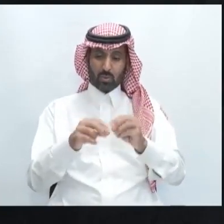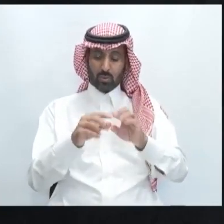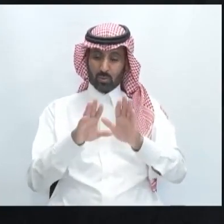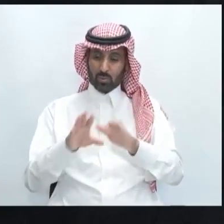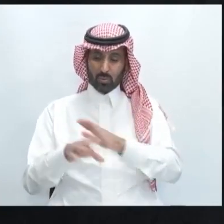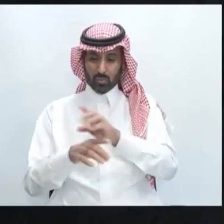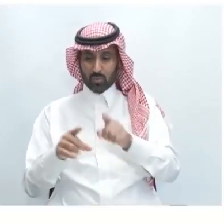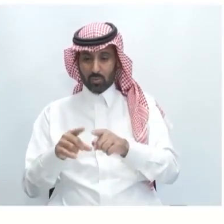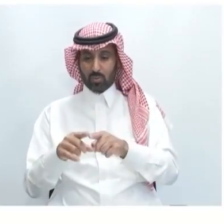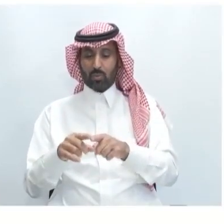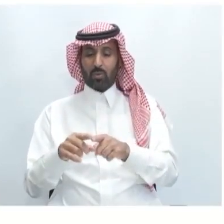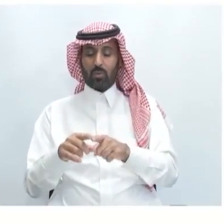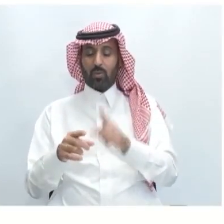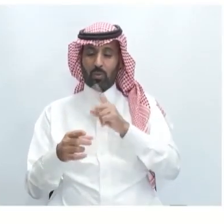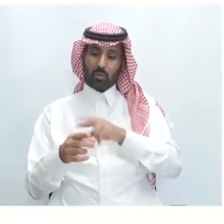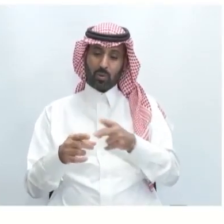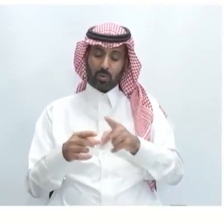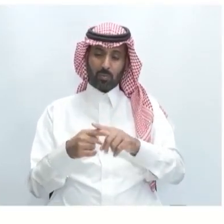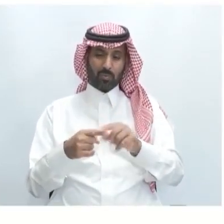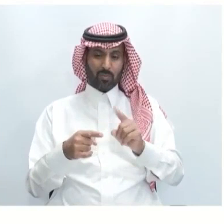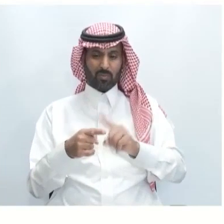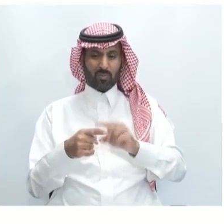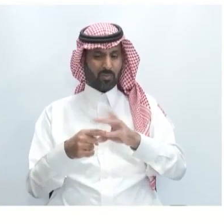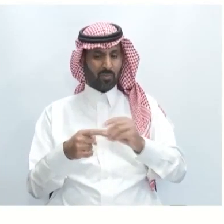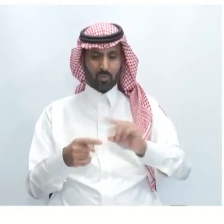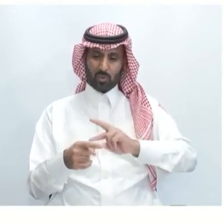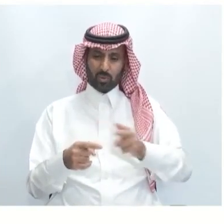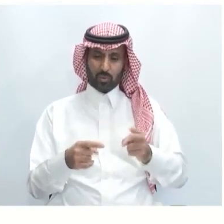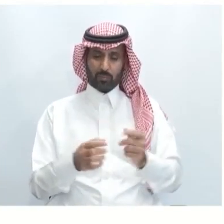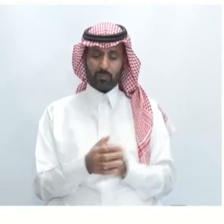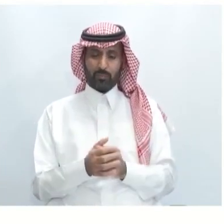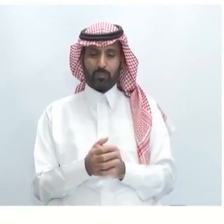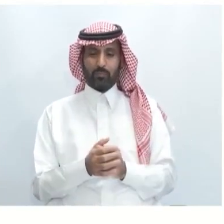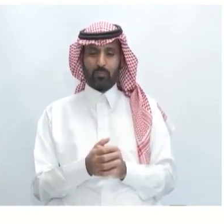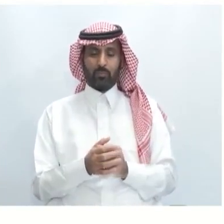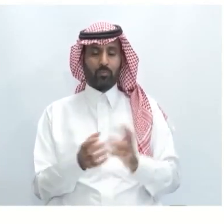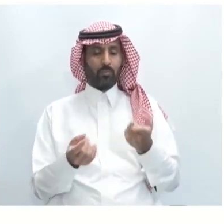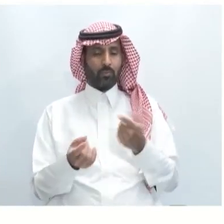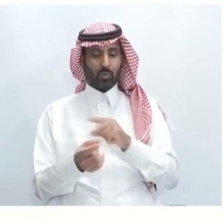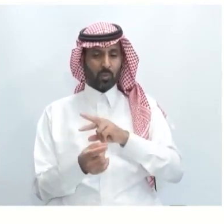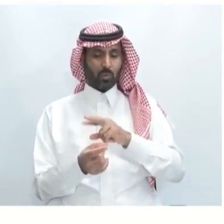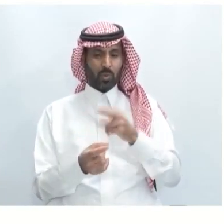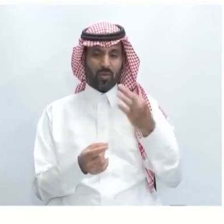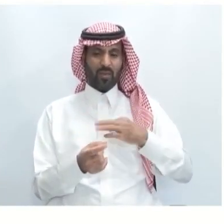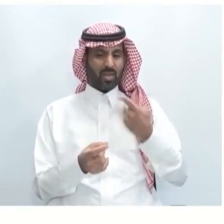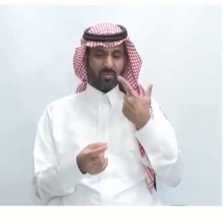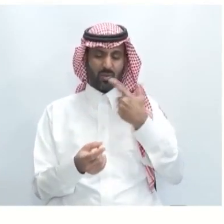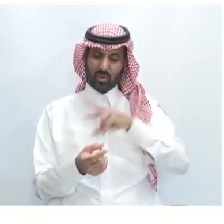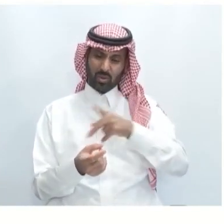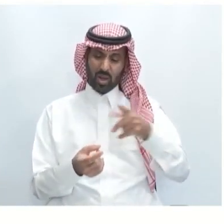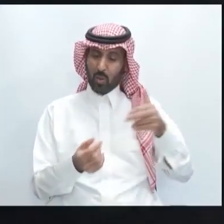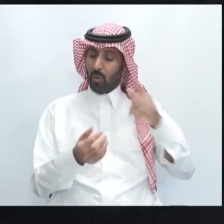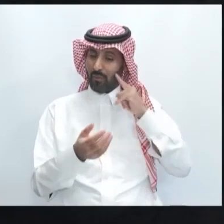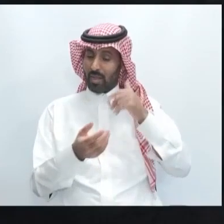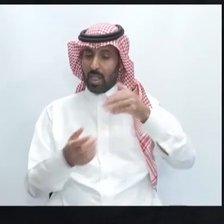تنوب لذلك هو غير قطبي وغير مستقر اساسا في ذره واحده الان ما الفائده من هذا التنوع للاحماض